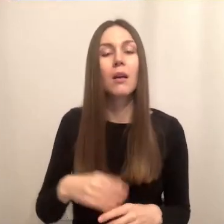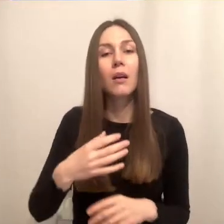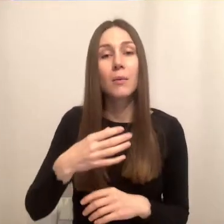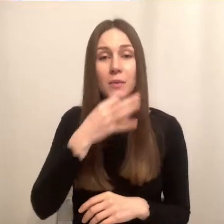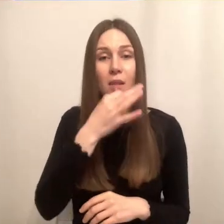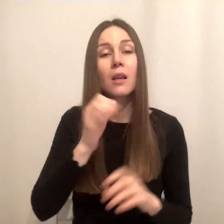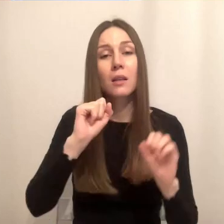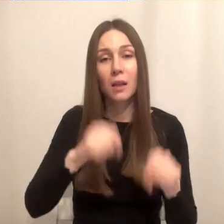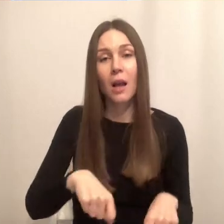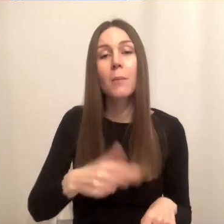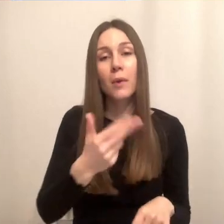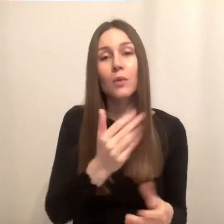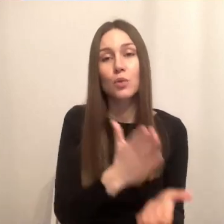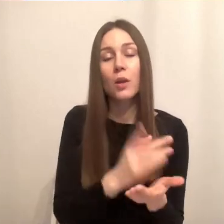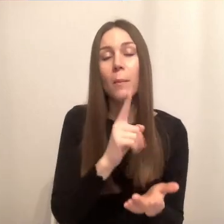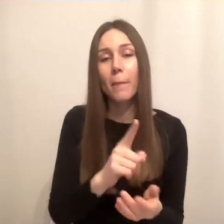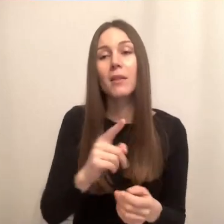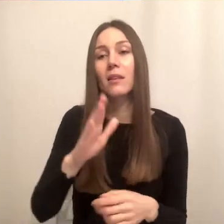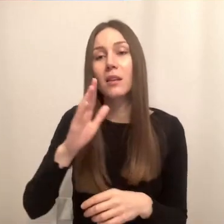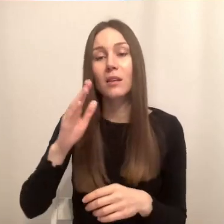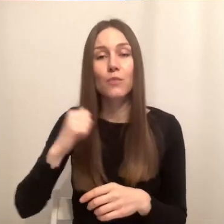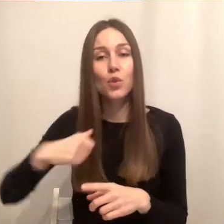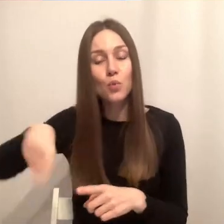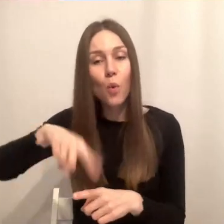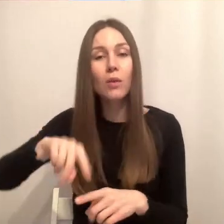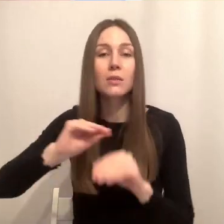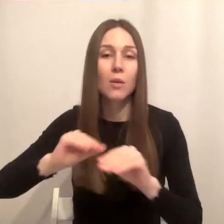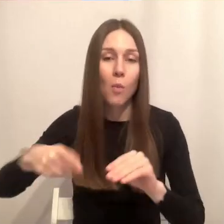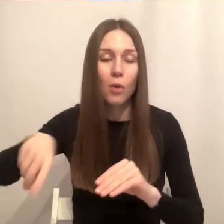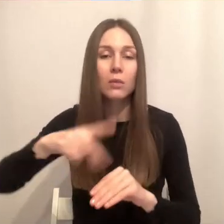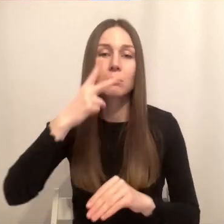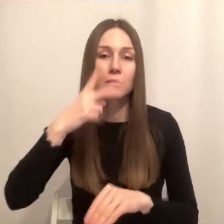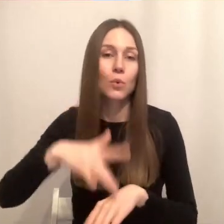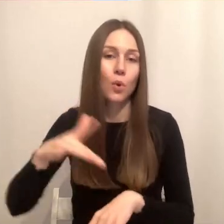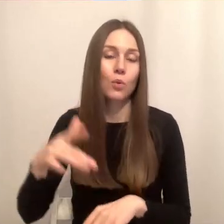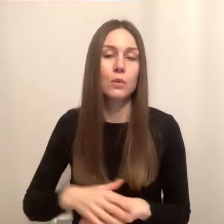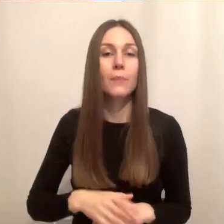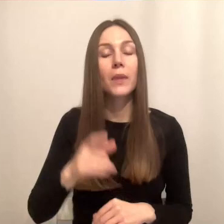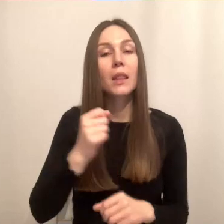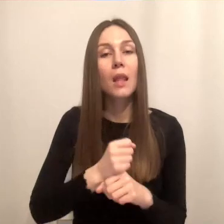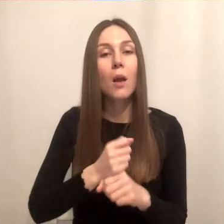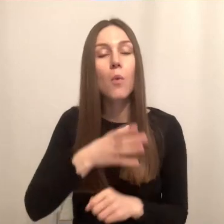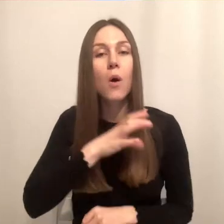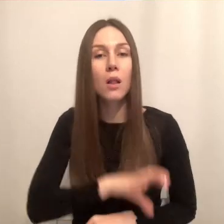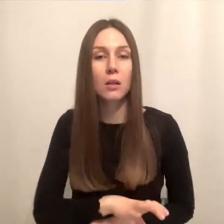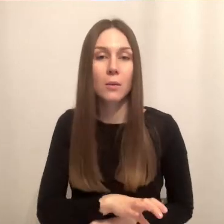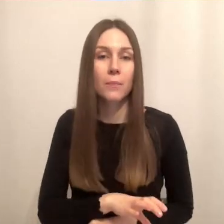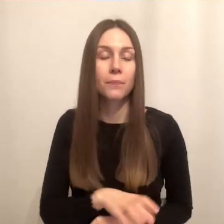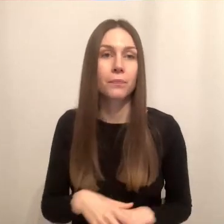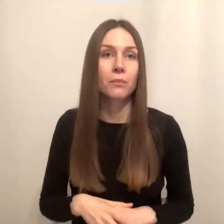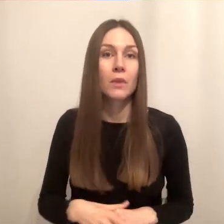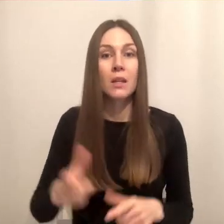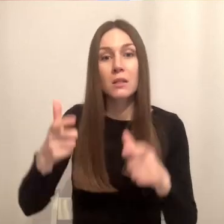mato ir mokytojai irgi taip pat viską jaučia. Toliau darbo atlygis. Darbo atlygį tikrai savivaldybė